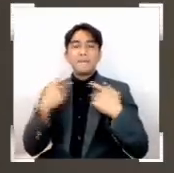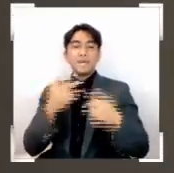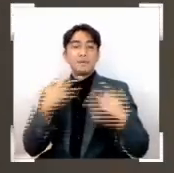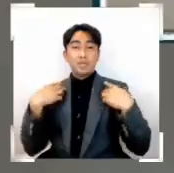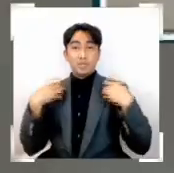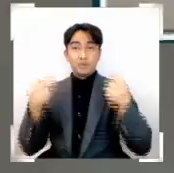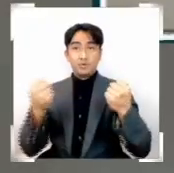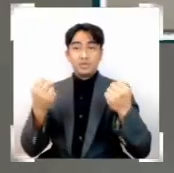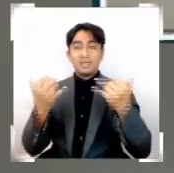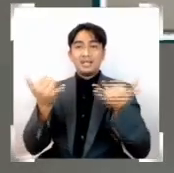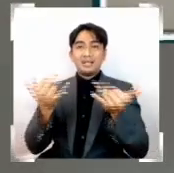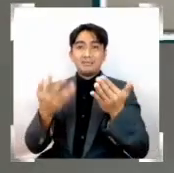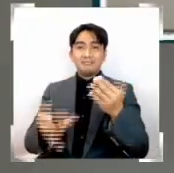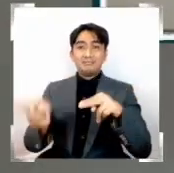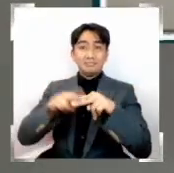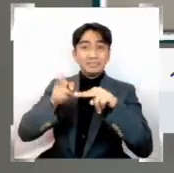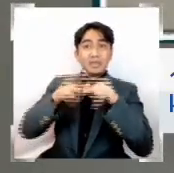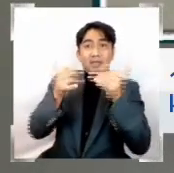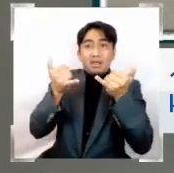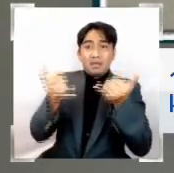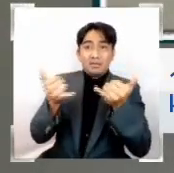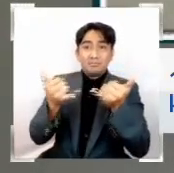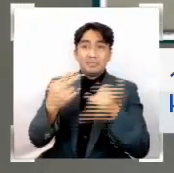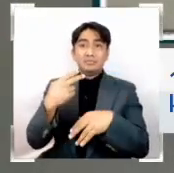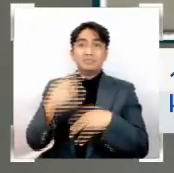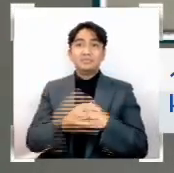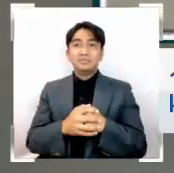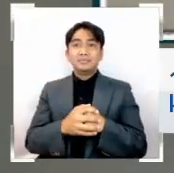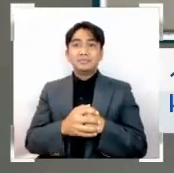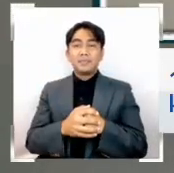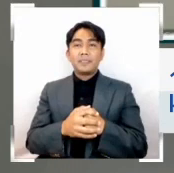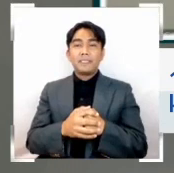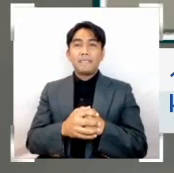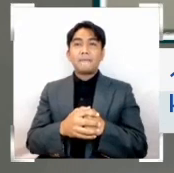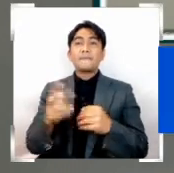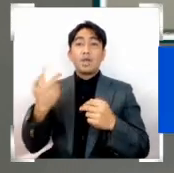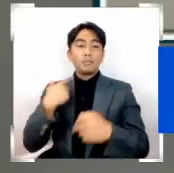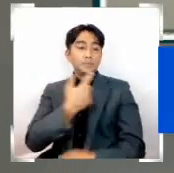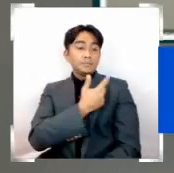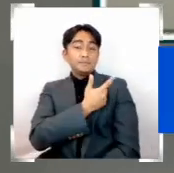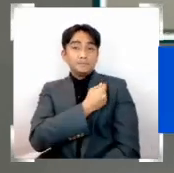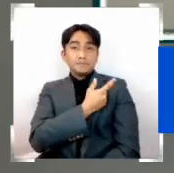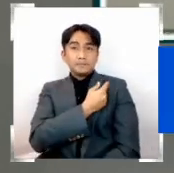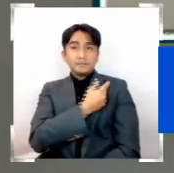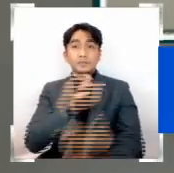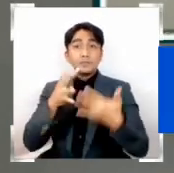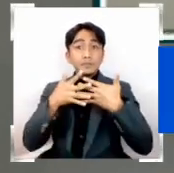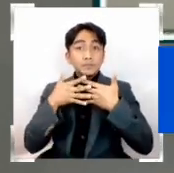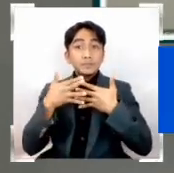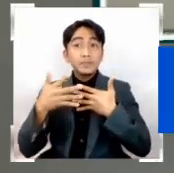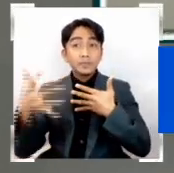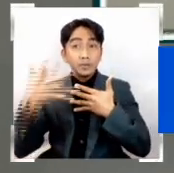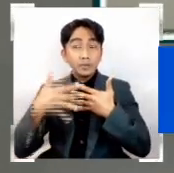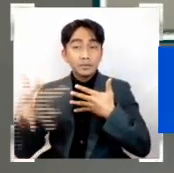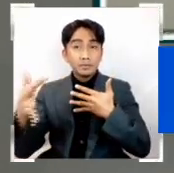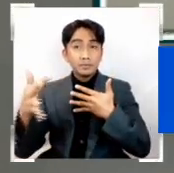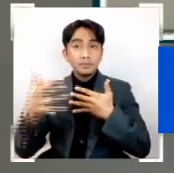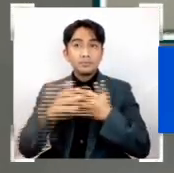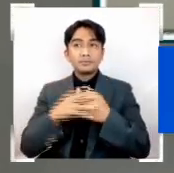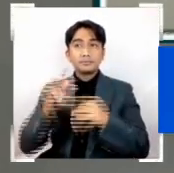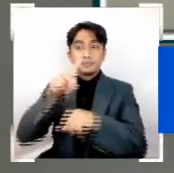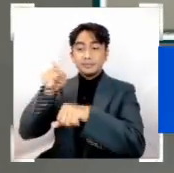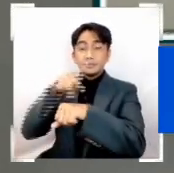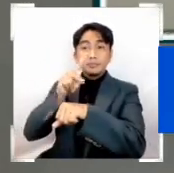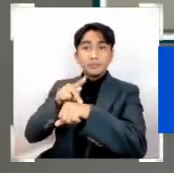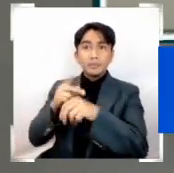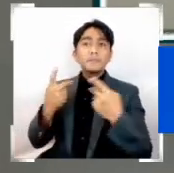taon? Kaya-kaya po natin na magkaroon po tayo ng vaccination all throughout throughout the Philippines. Magkaroon po tayo